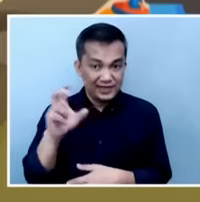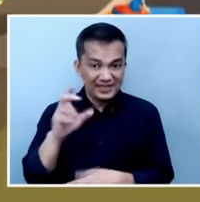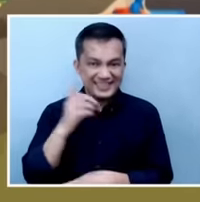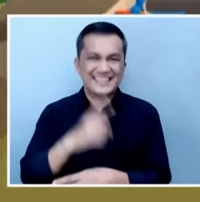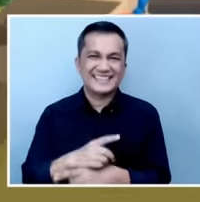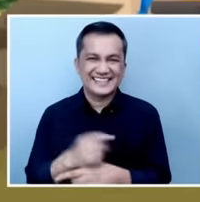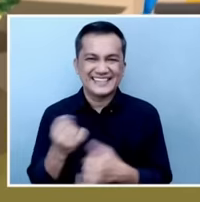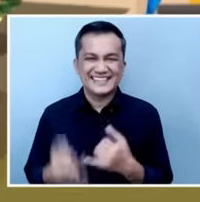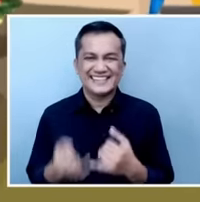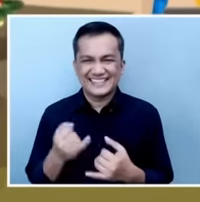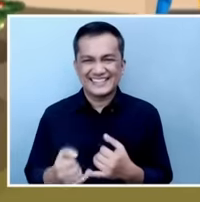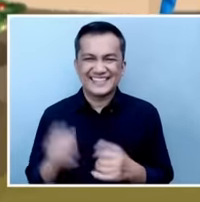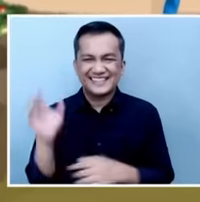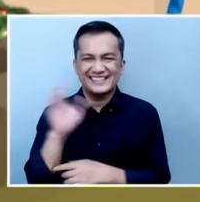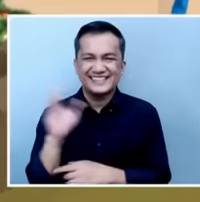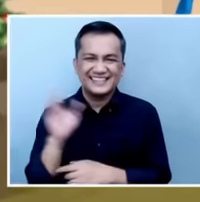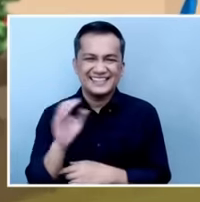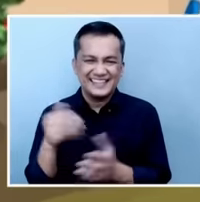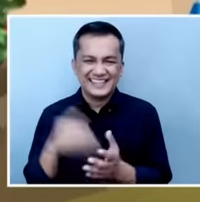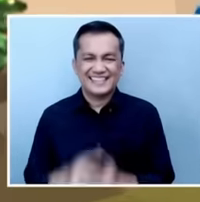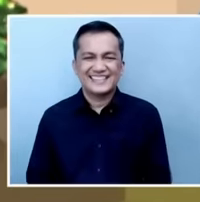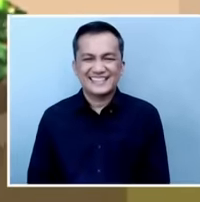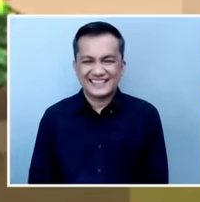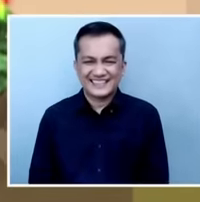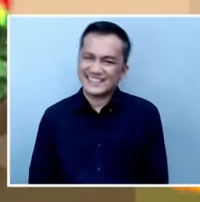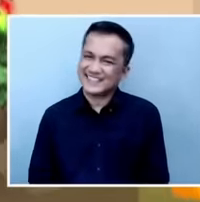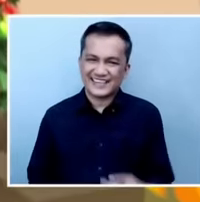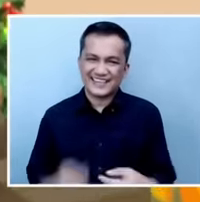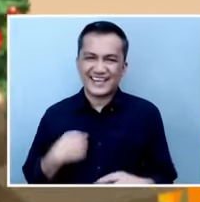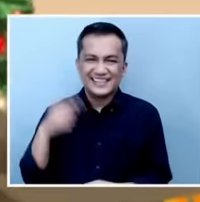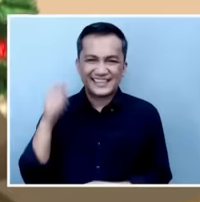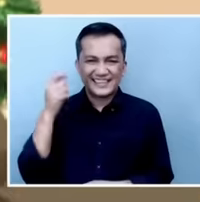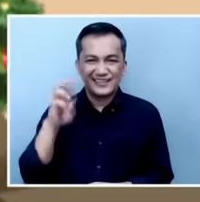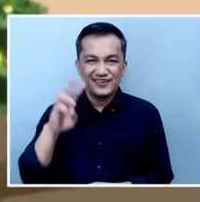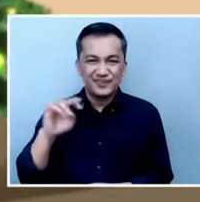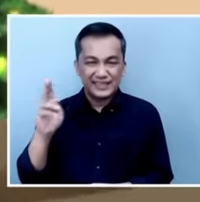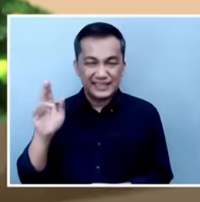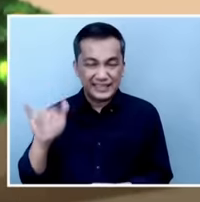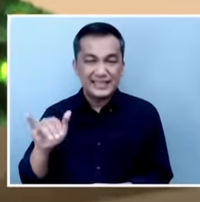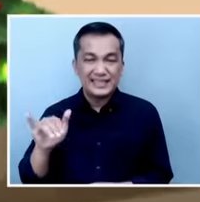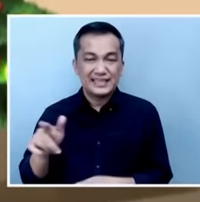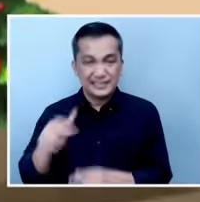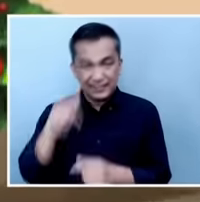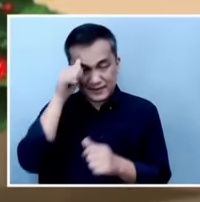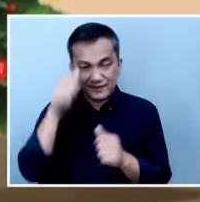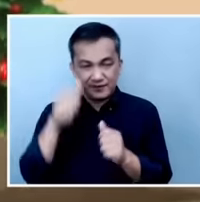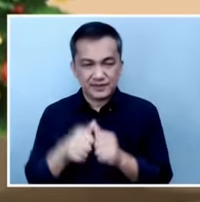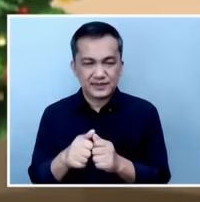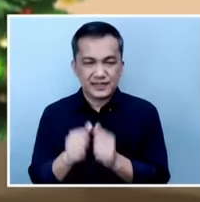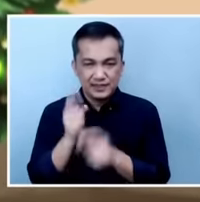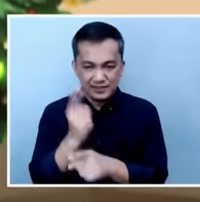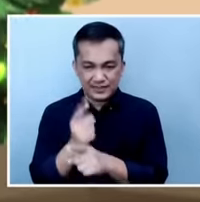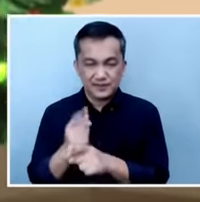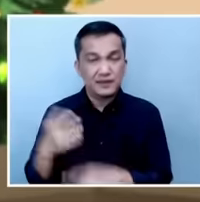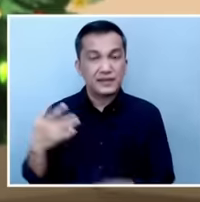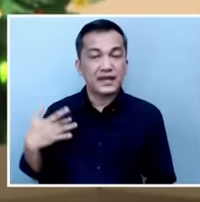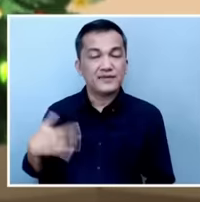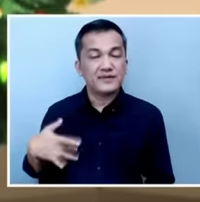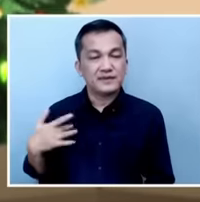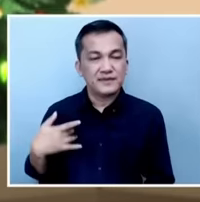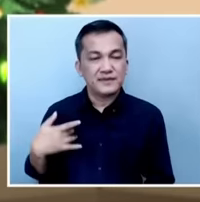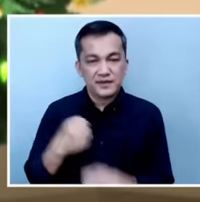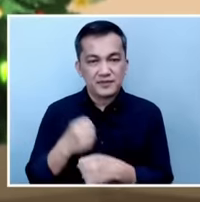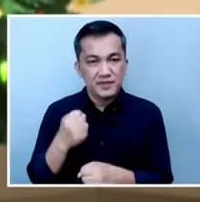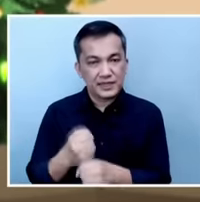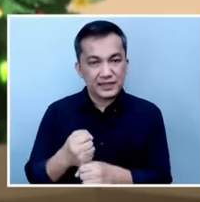lang. Pasko na ulit. Ako po ay yung Tita Winnie Cordero. Tandaan, sa tamang diskarte, make every